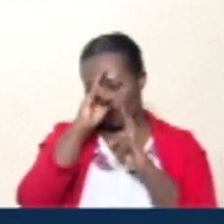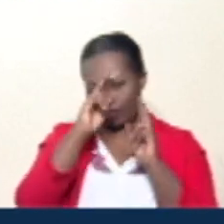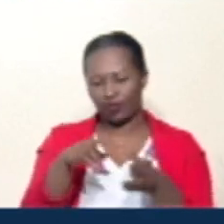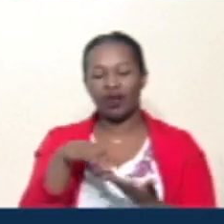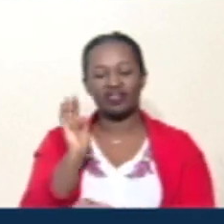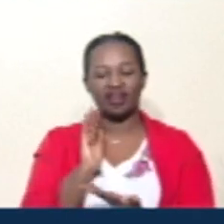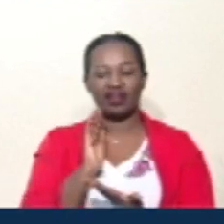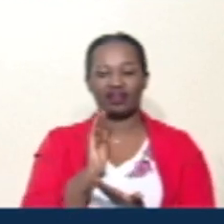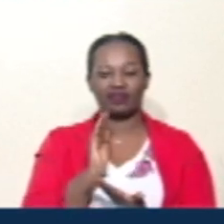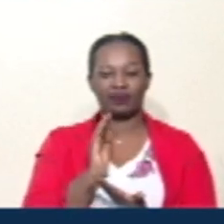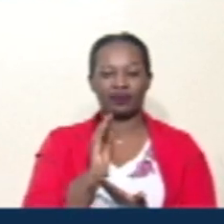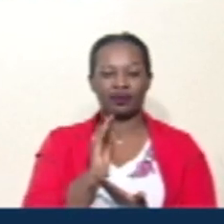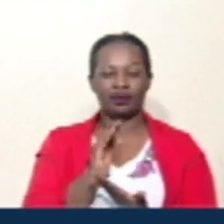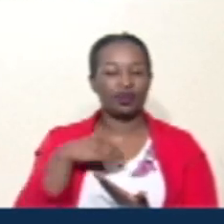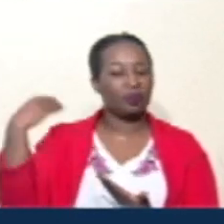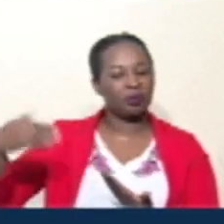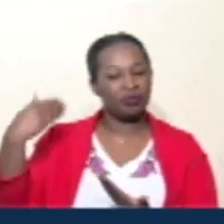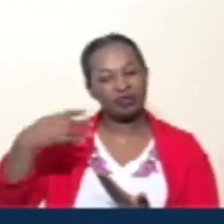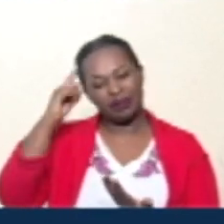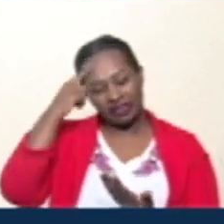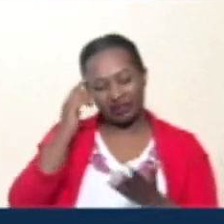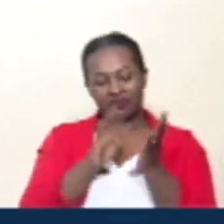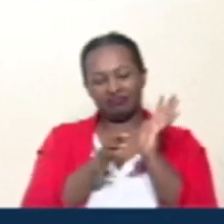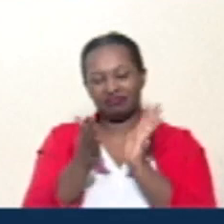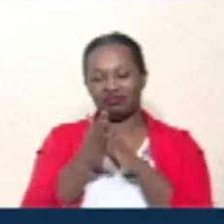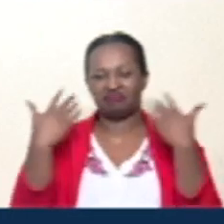agaciro, bagahora bazi yuko basa neza,